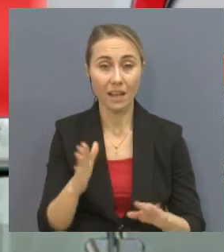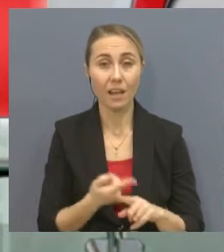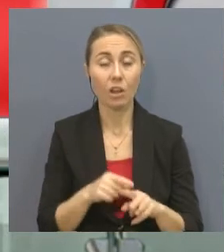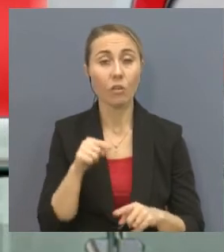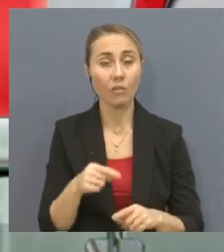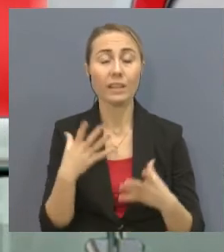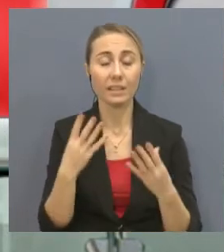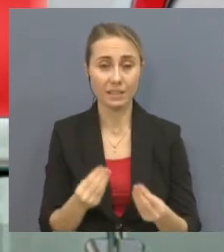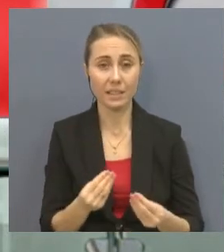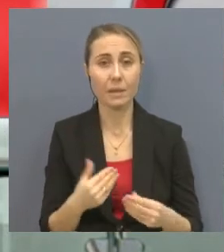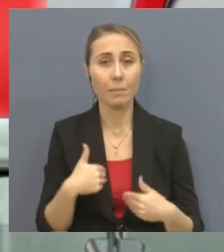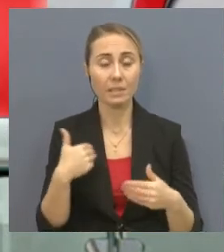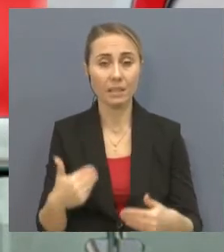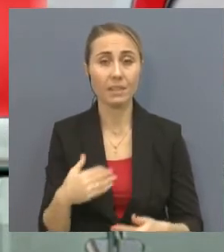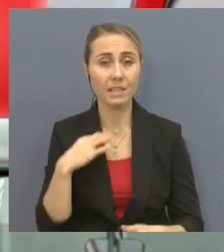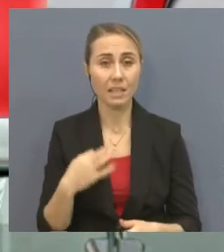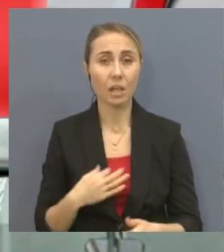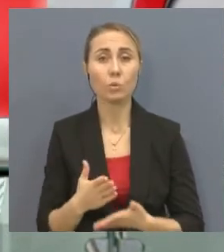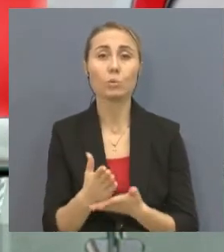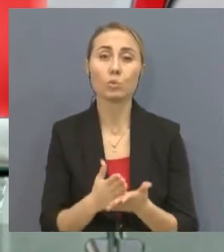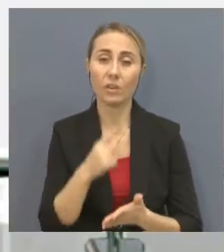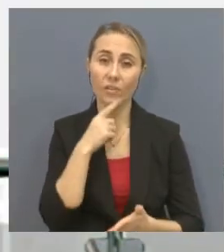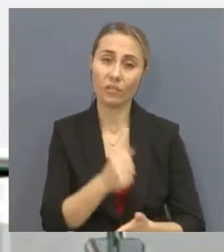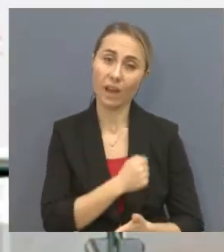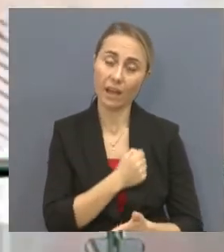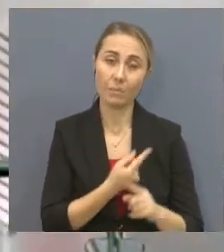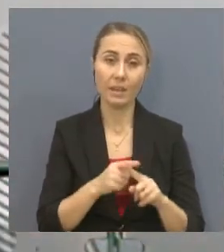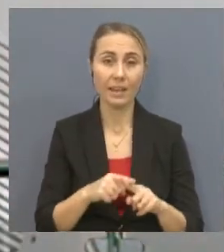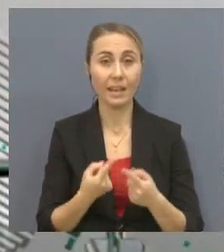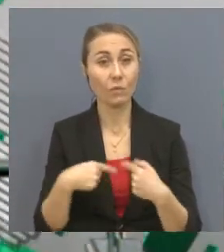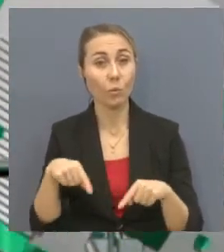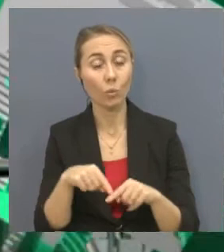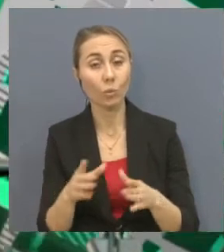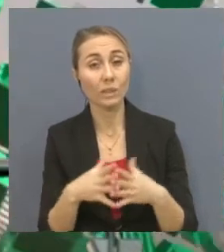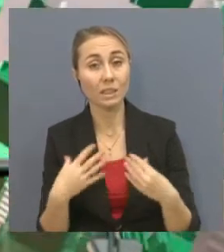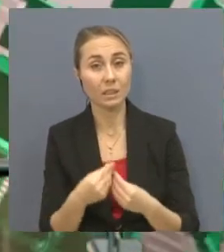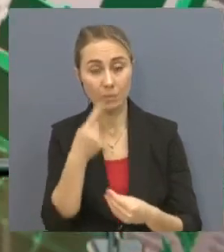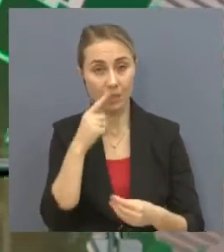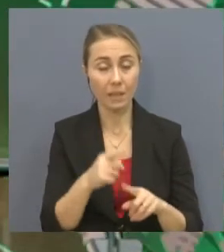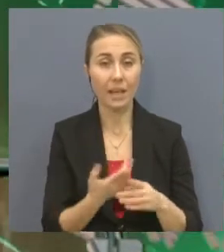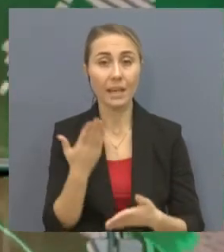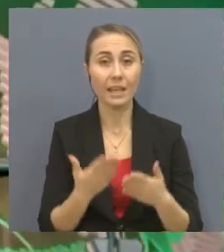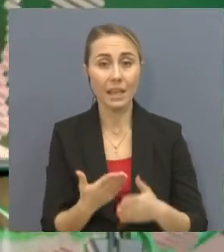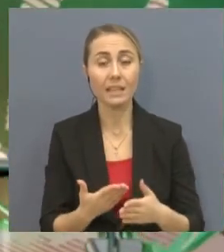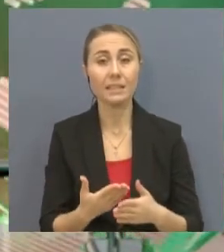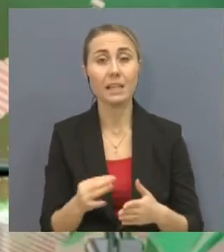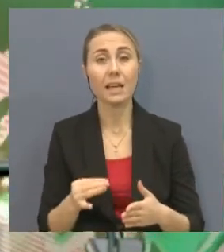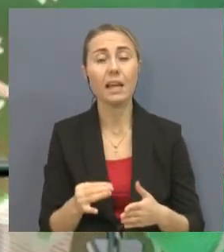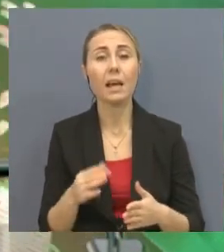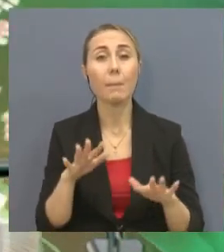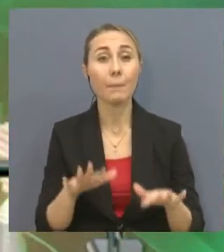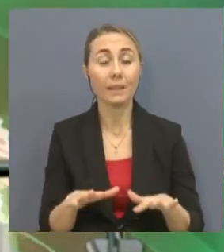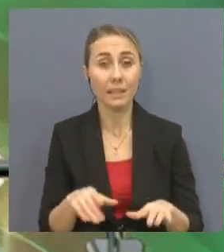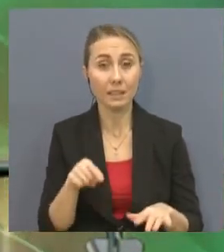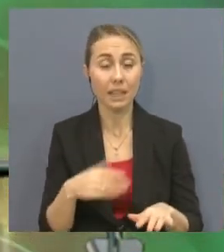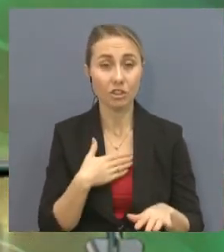этот день принято поздравлять сыновей служащих в армии или отмечать в кругу семьи если примерять на ментальность местного населения то